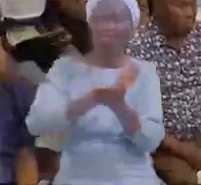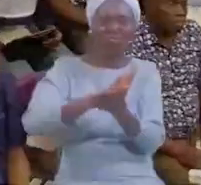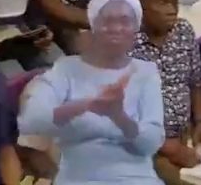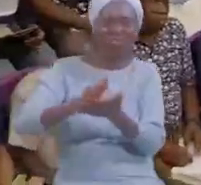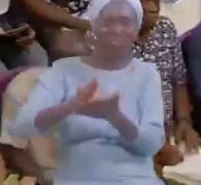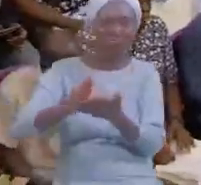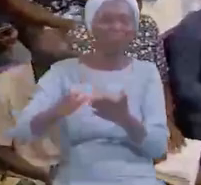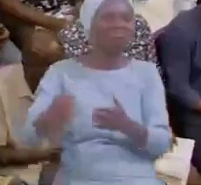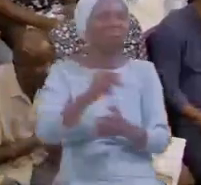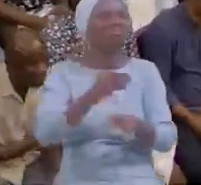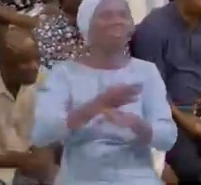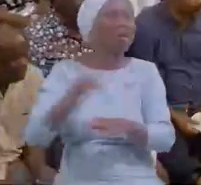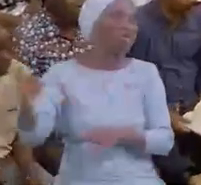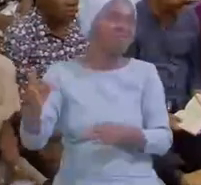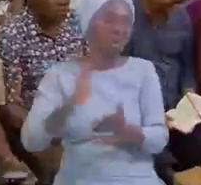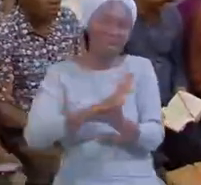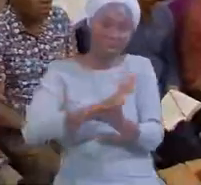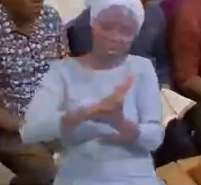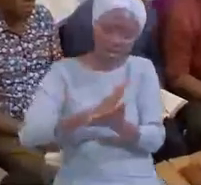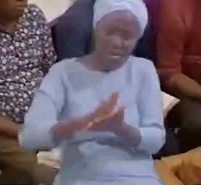les efface et